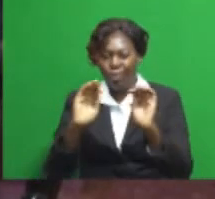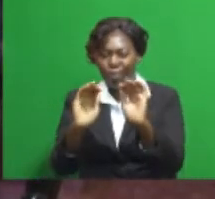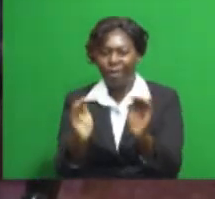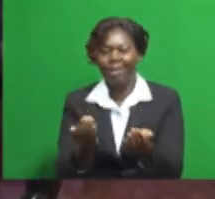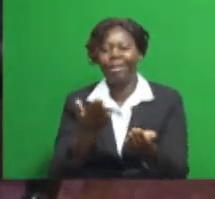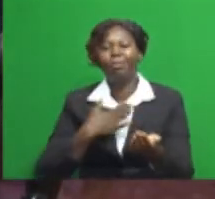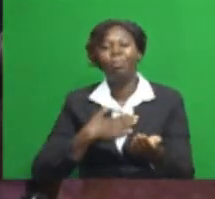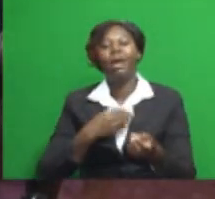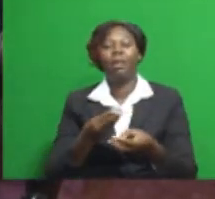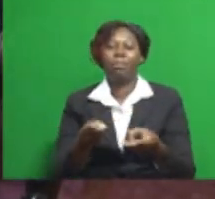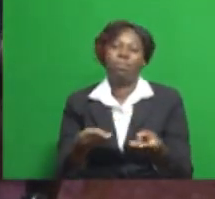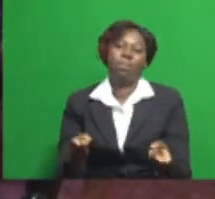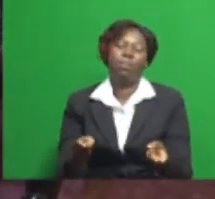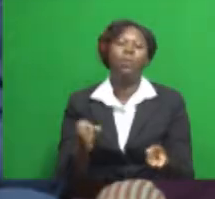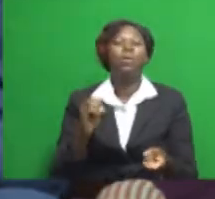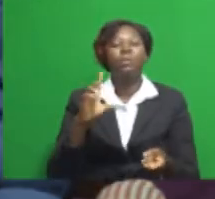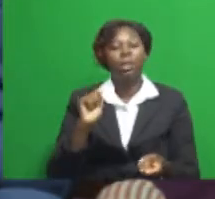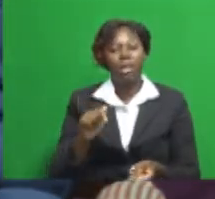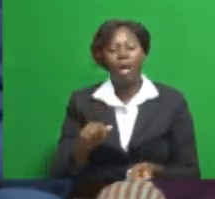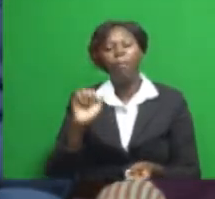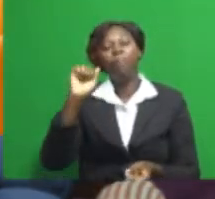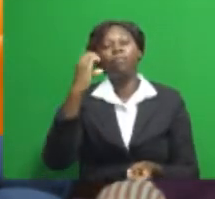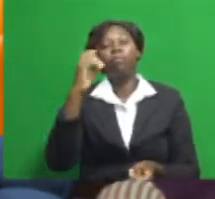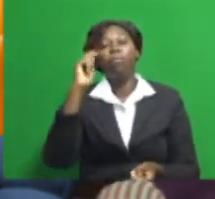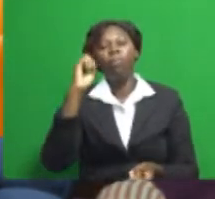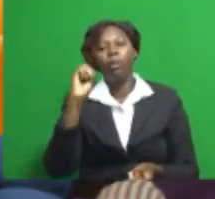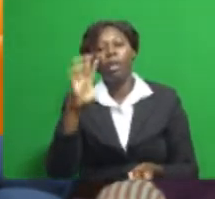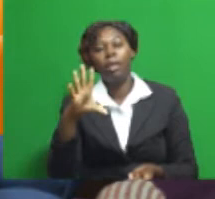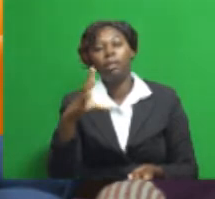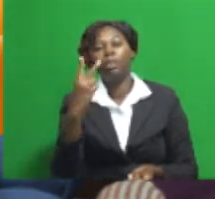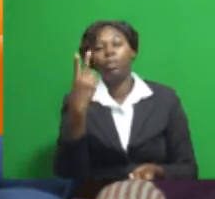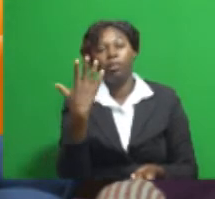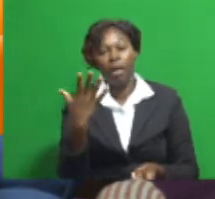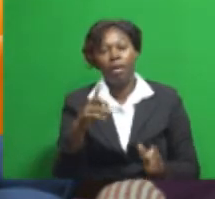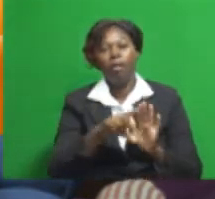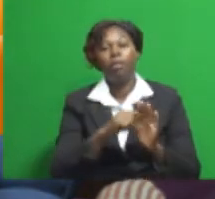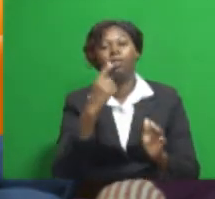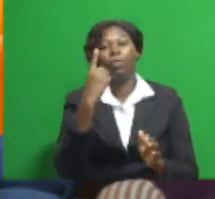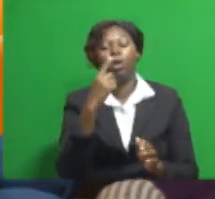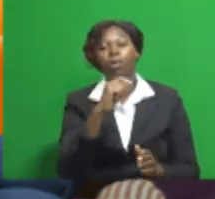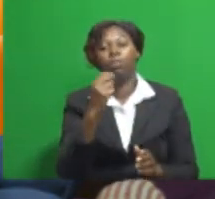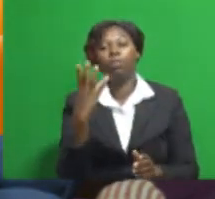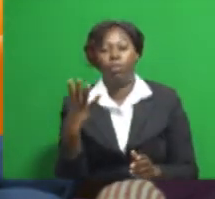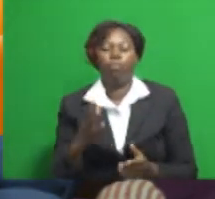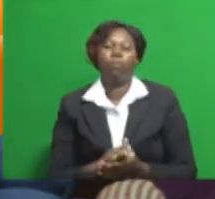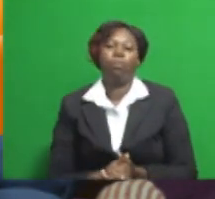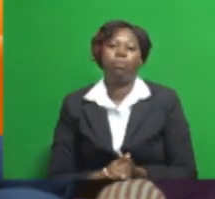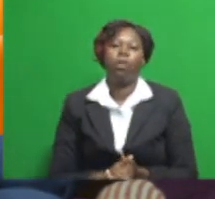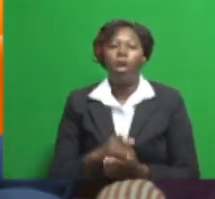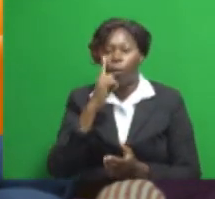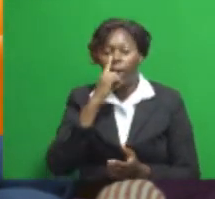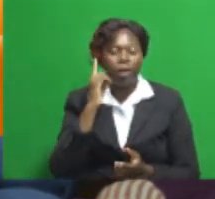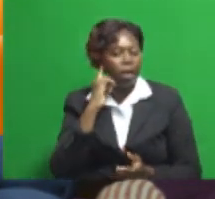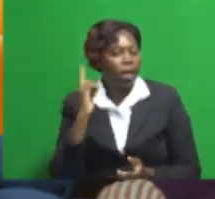24 mabasa eapostori 5 verse 21 kuenda pa 24 yes vakati vachizvinzwa vakapinda